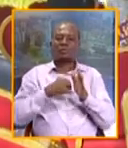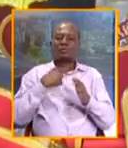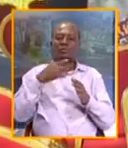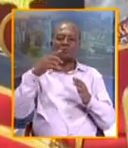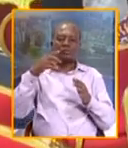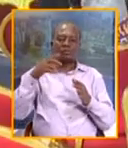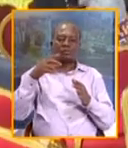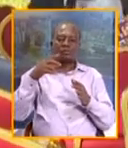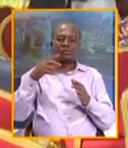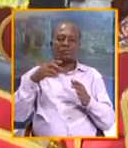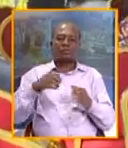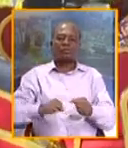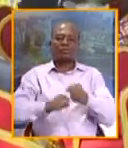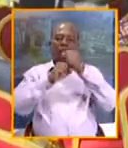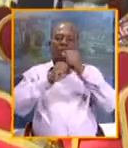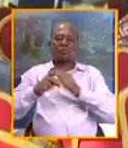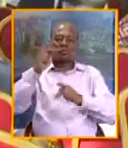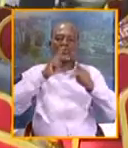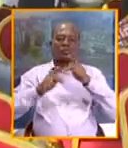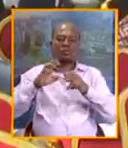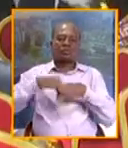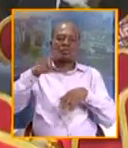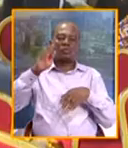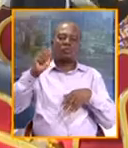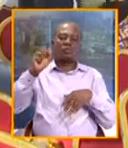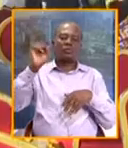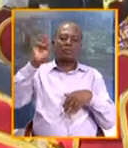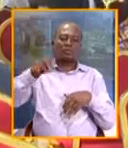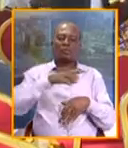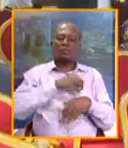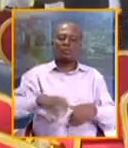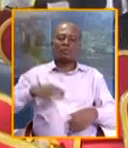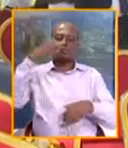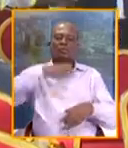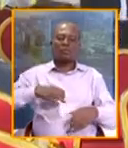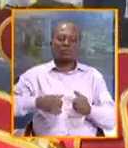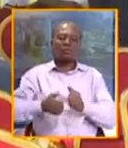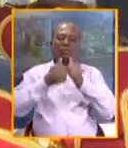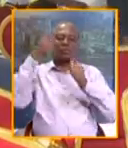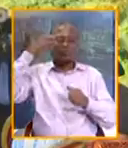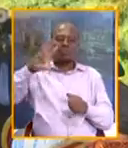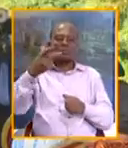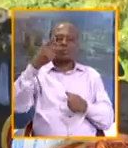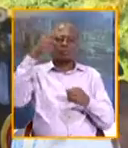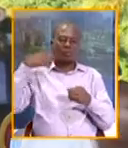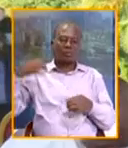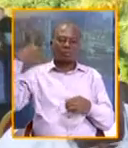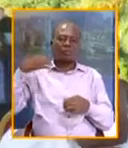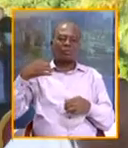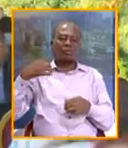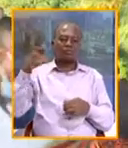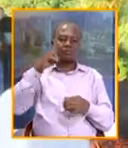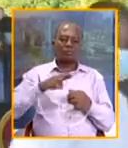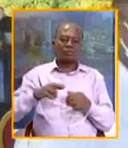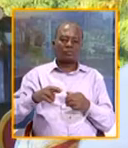de la république que le fort soutien des populations de grand bassam et leur souhait de l'accompagner pour un troisième mandat l'arrivée du cirque ou moins